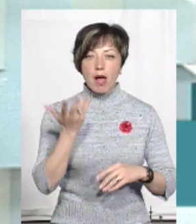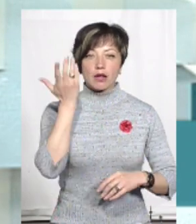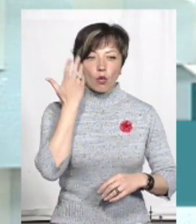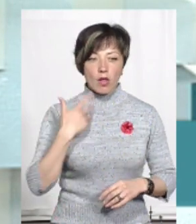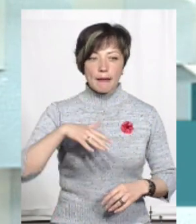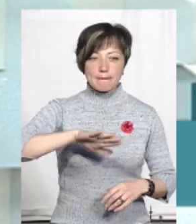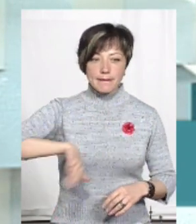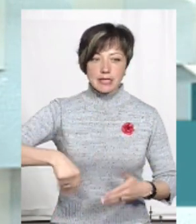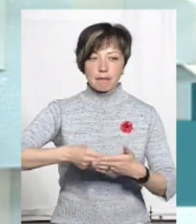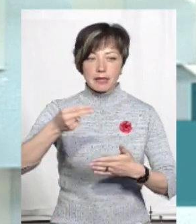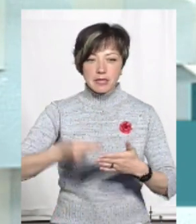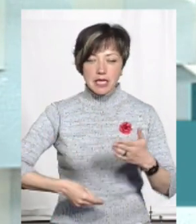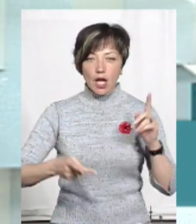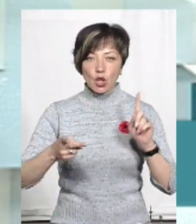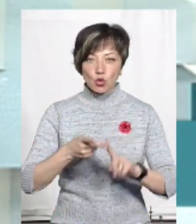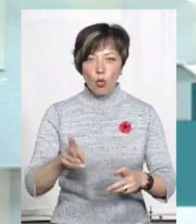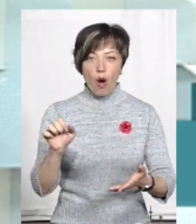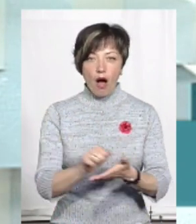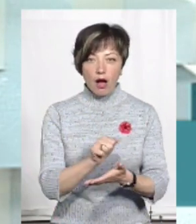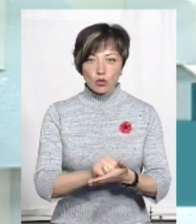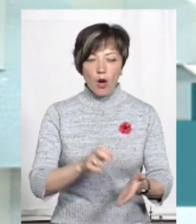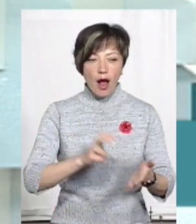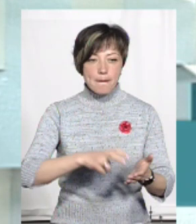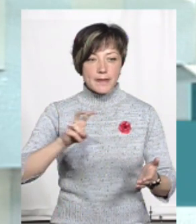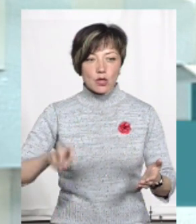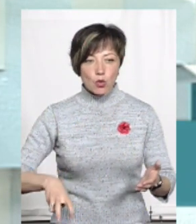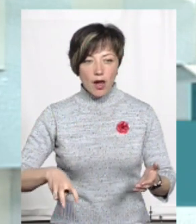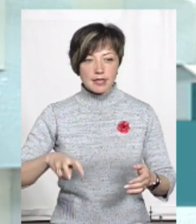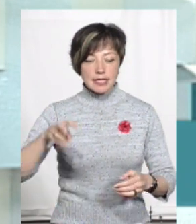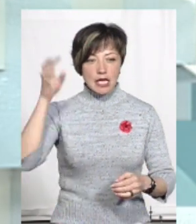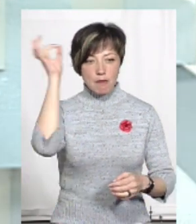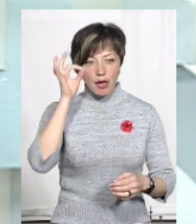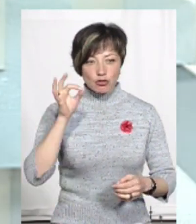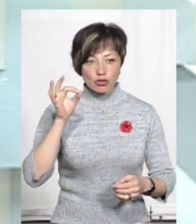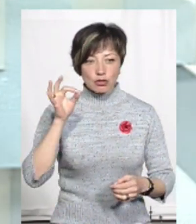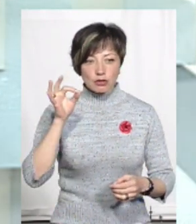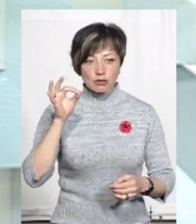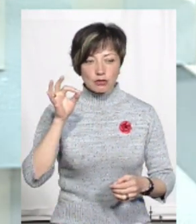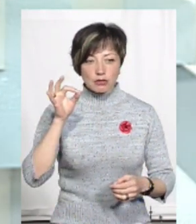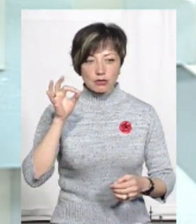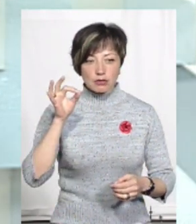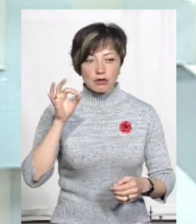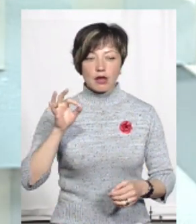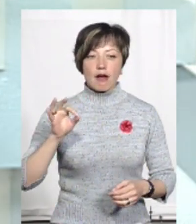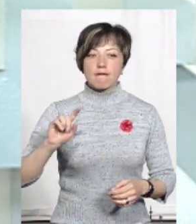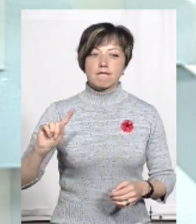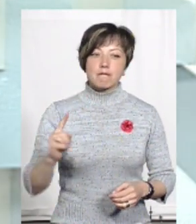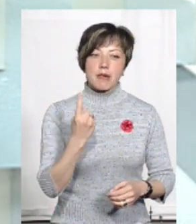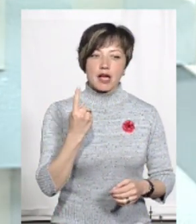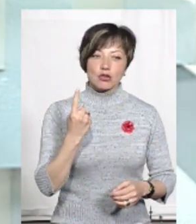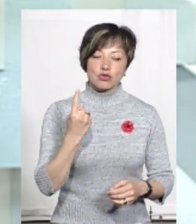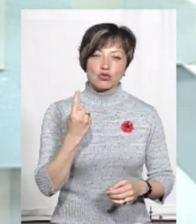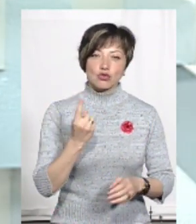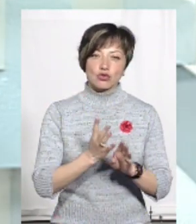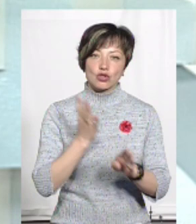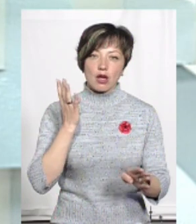після підписання другого акту капітуляції Німеччини, в першу чергу